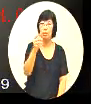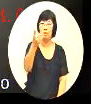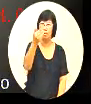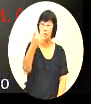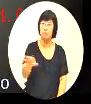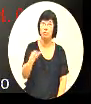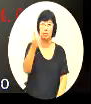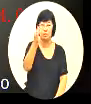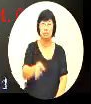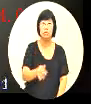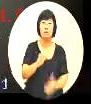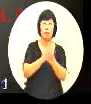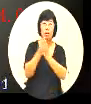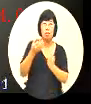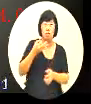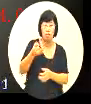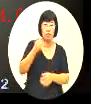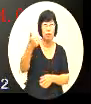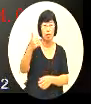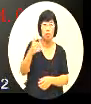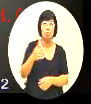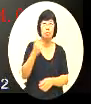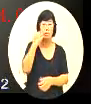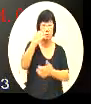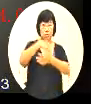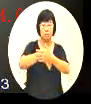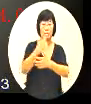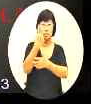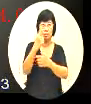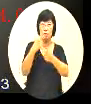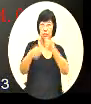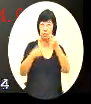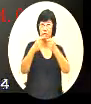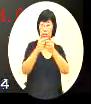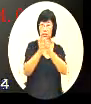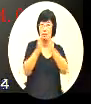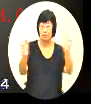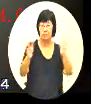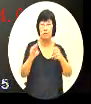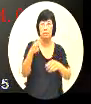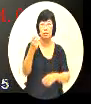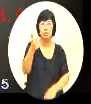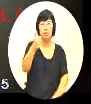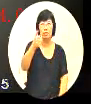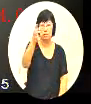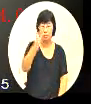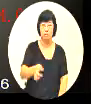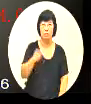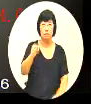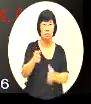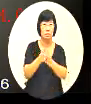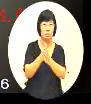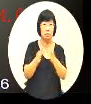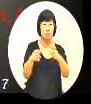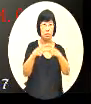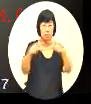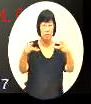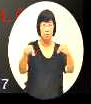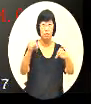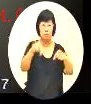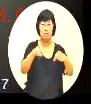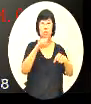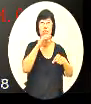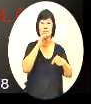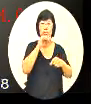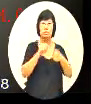偿余额有469亿，但是这里面还有一个一年期以下的250亿。事实上那一张你现在看到的是